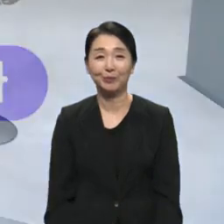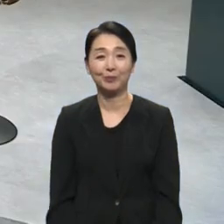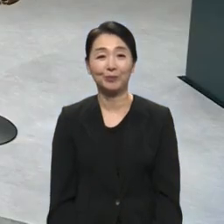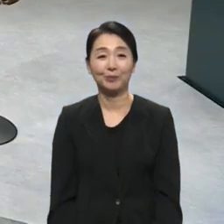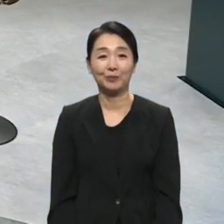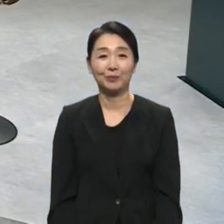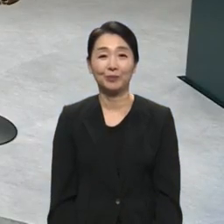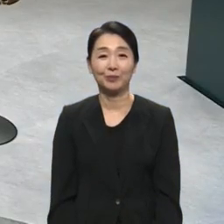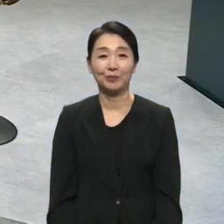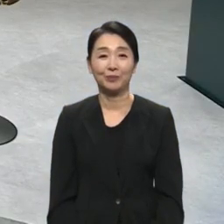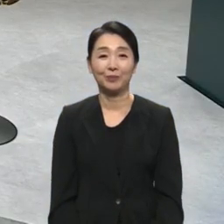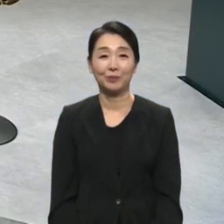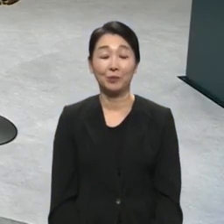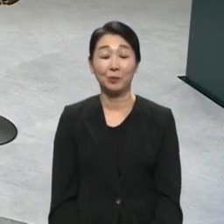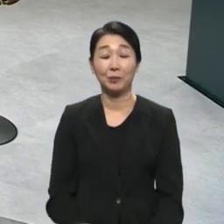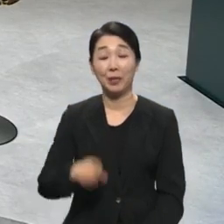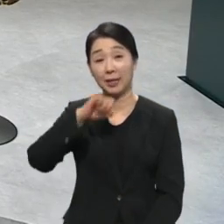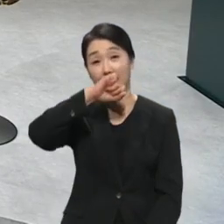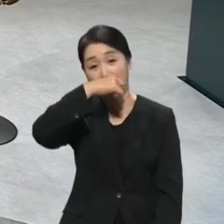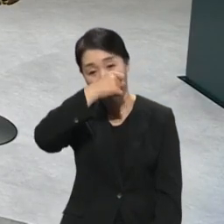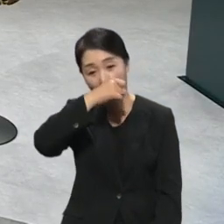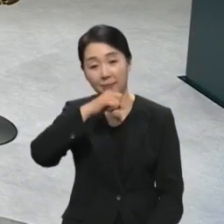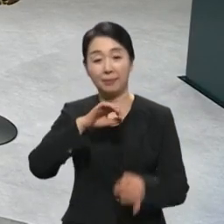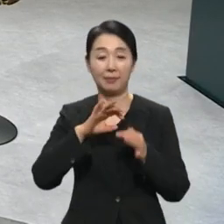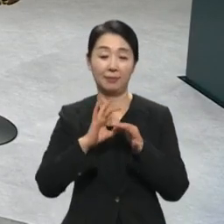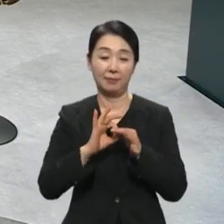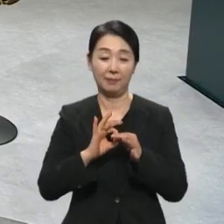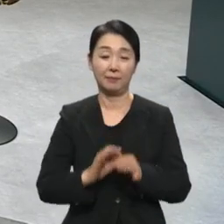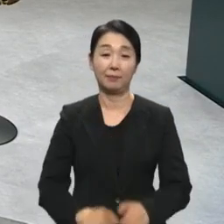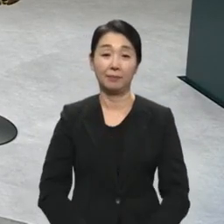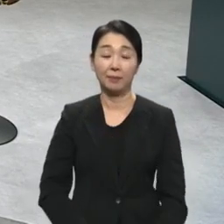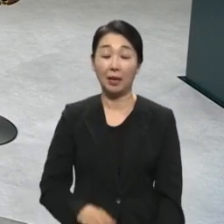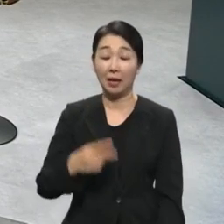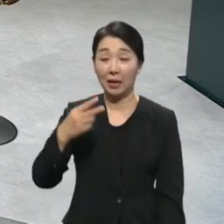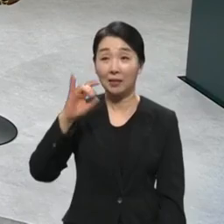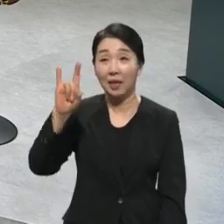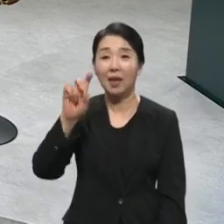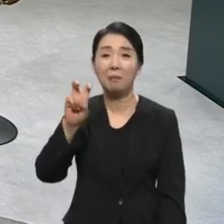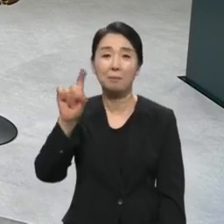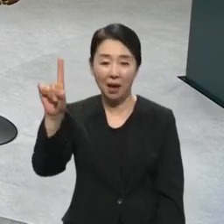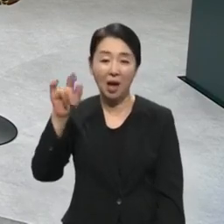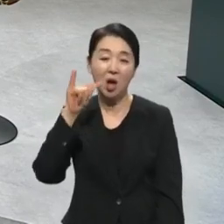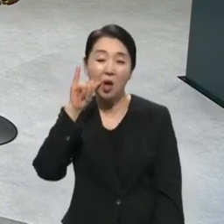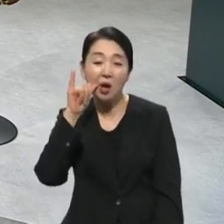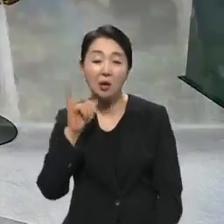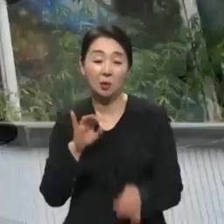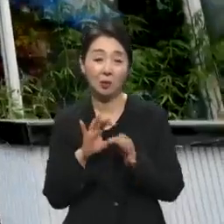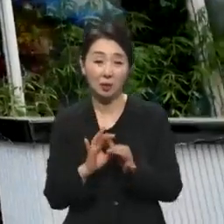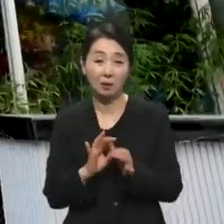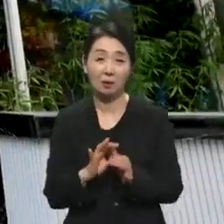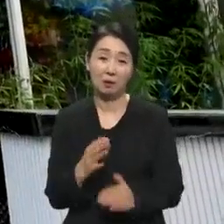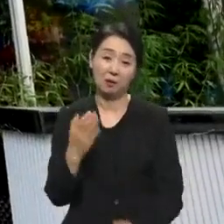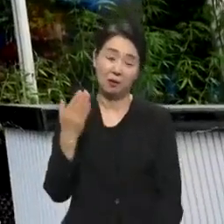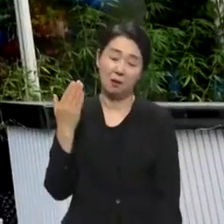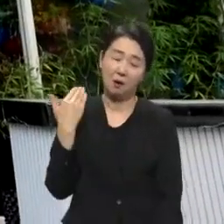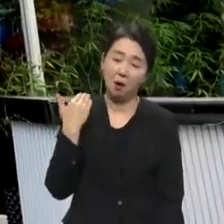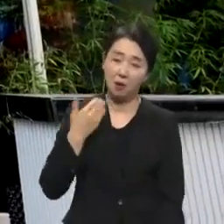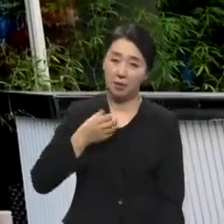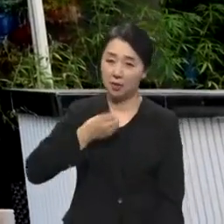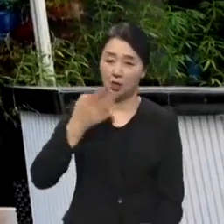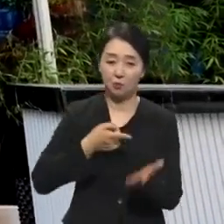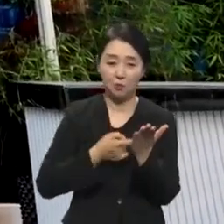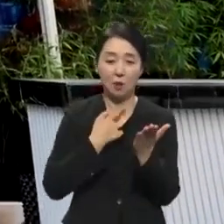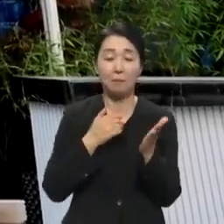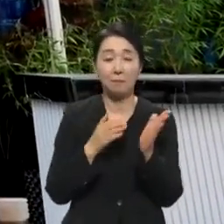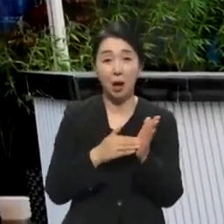바로이 대마 이야기입니다 대마요 어제 태국 현재 언론에 보도된 사건인데요 그저께